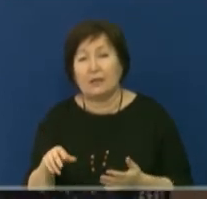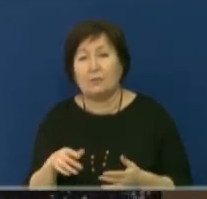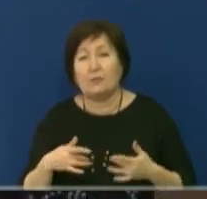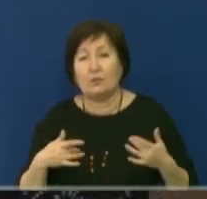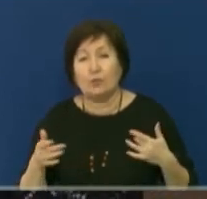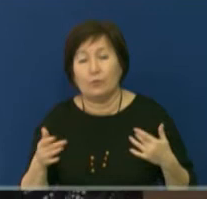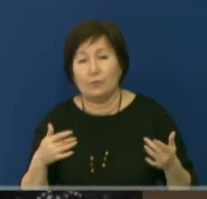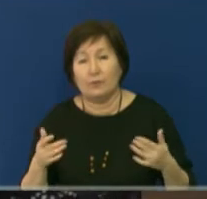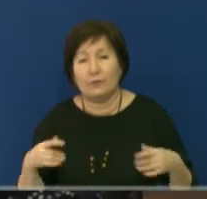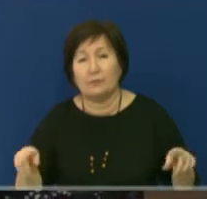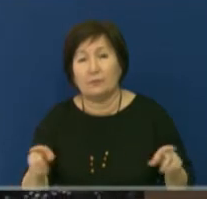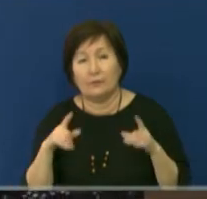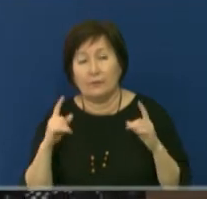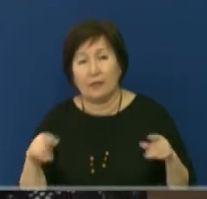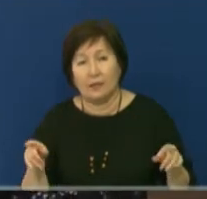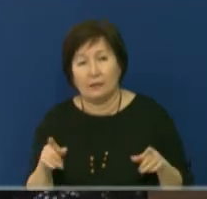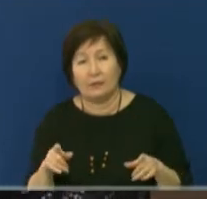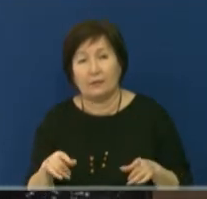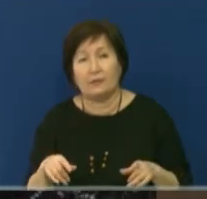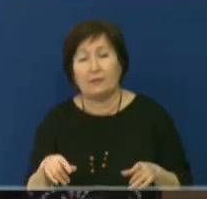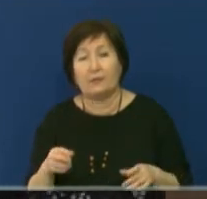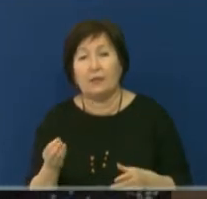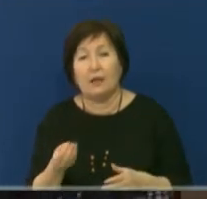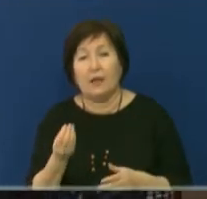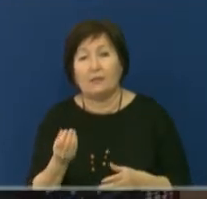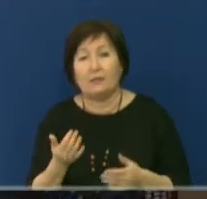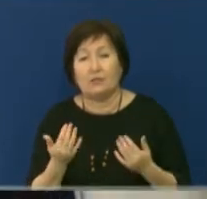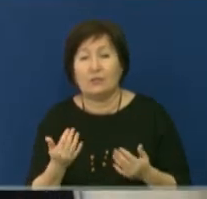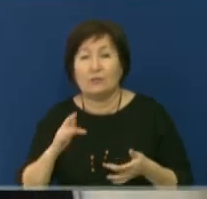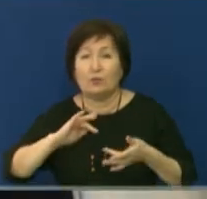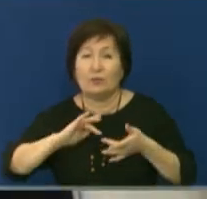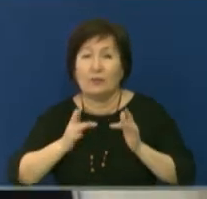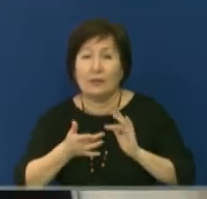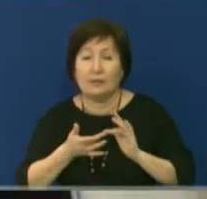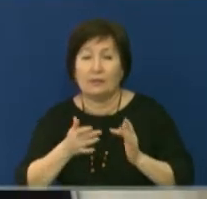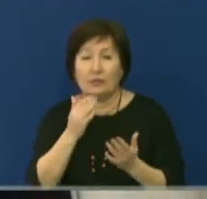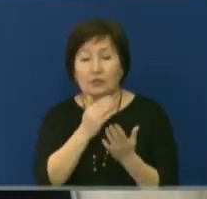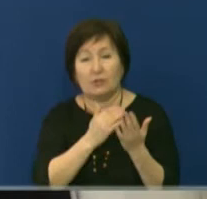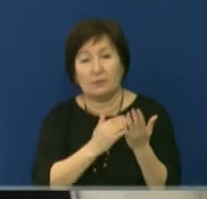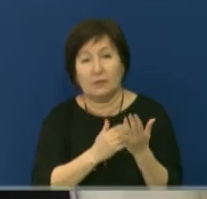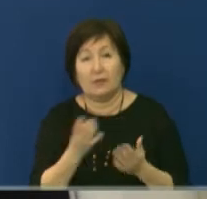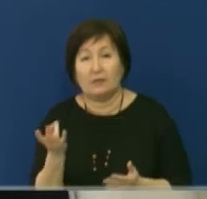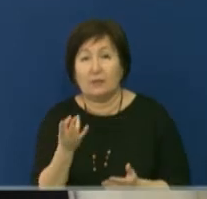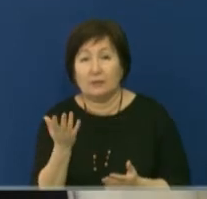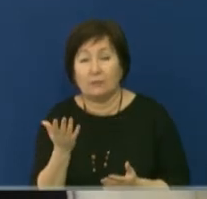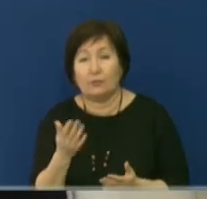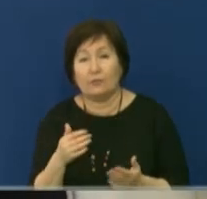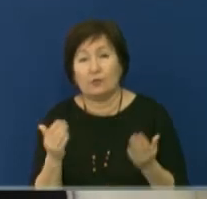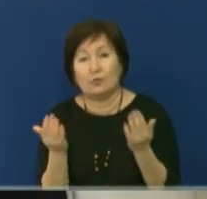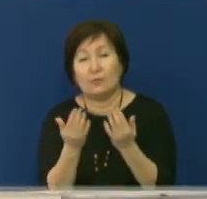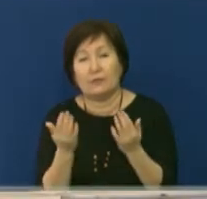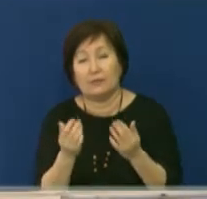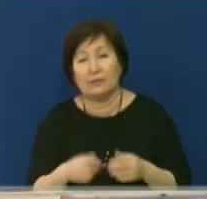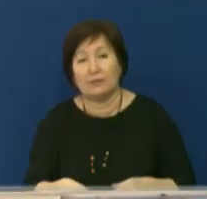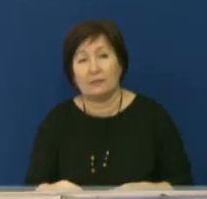городов. Но, к сожалению, нам придется этот концерт делать в онлайн-режиме. Основная масса выступающих на международном фестивале